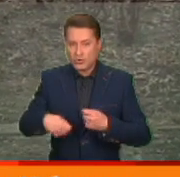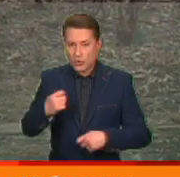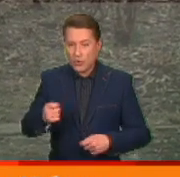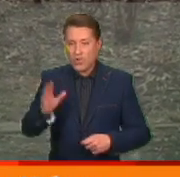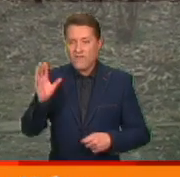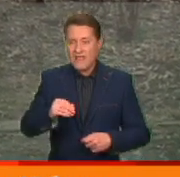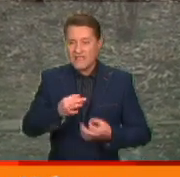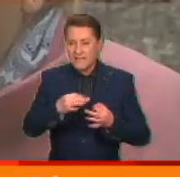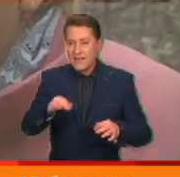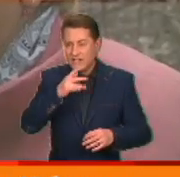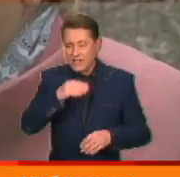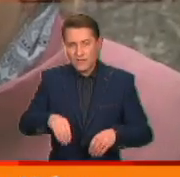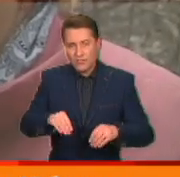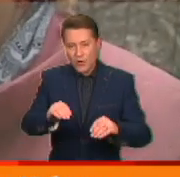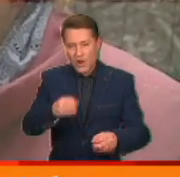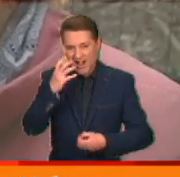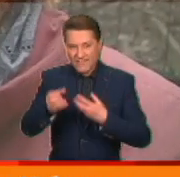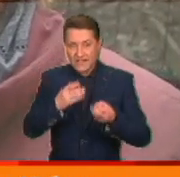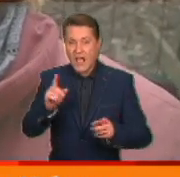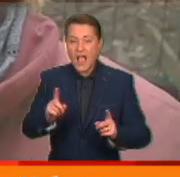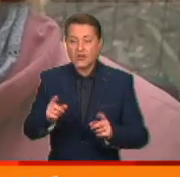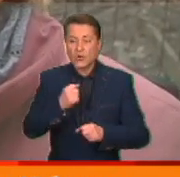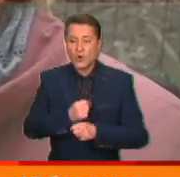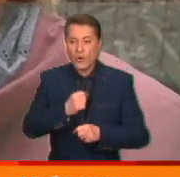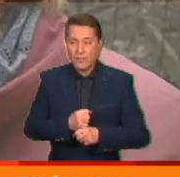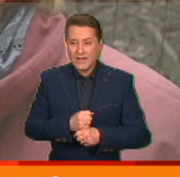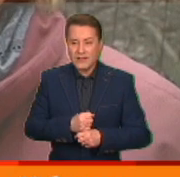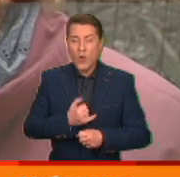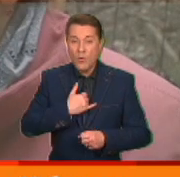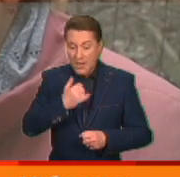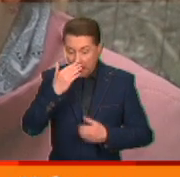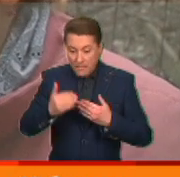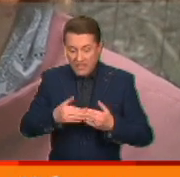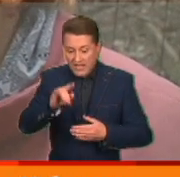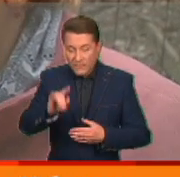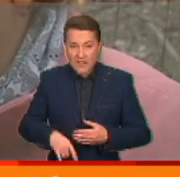вільний час порає квітник. Ну а що робити? Воно все одно в мене під вікнами, я все одно